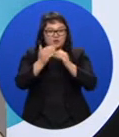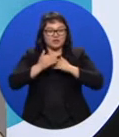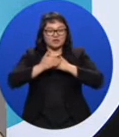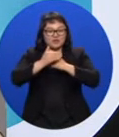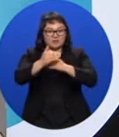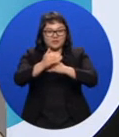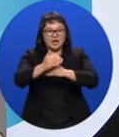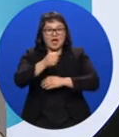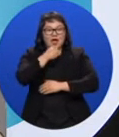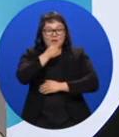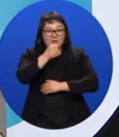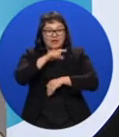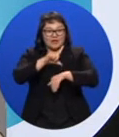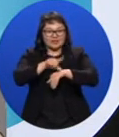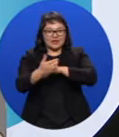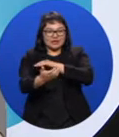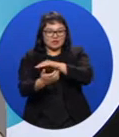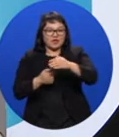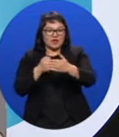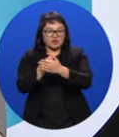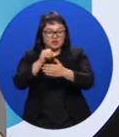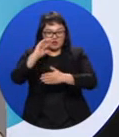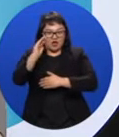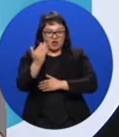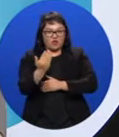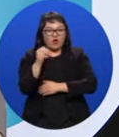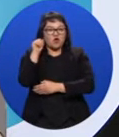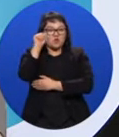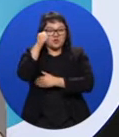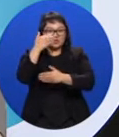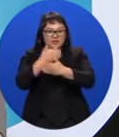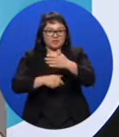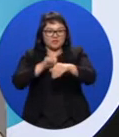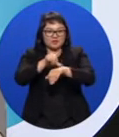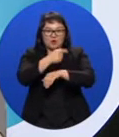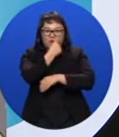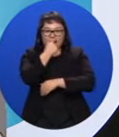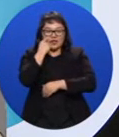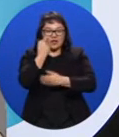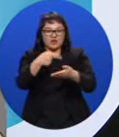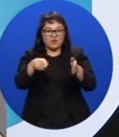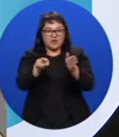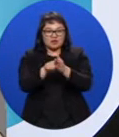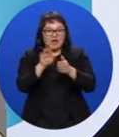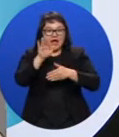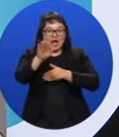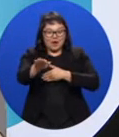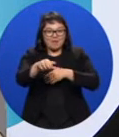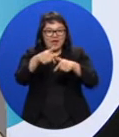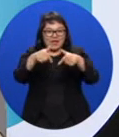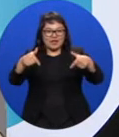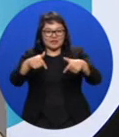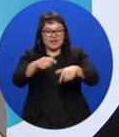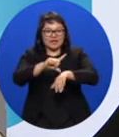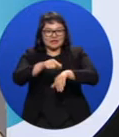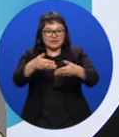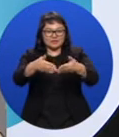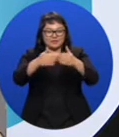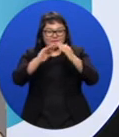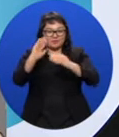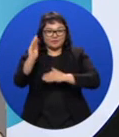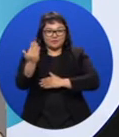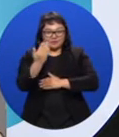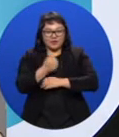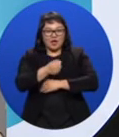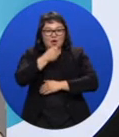발언 시간은 질문에 따라 사전에 정해졌고 후보들이 남은 시간을 확인할 수 있도록 후보 앞에 각자의 타이머가 설치됐습니다.